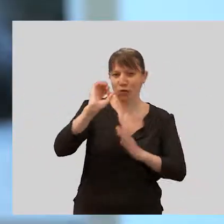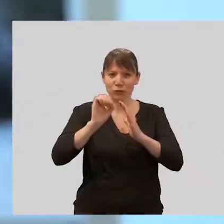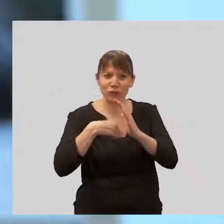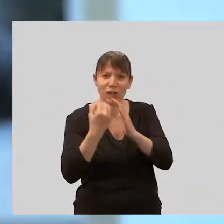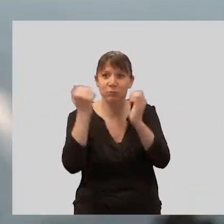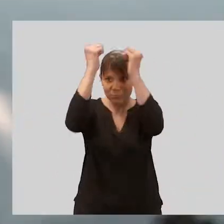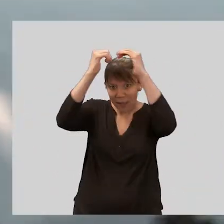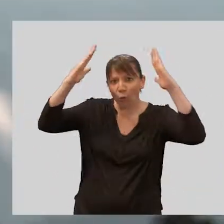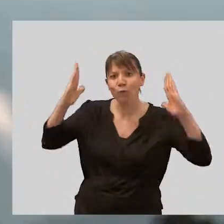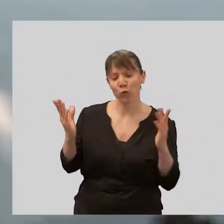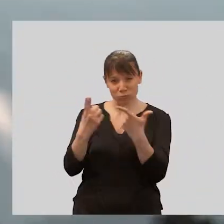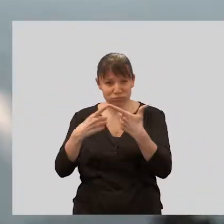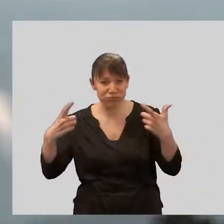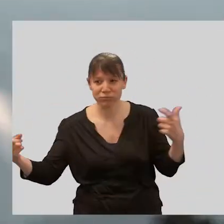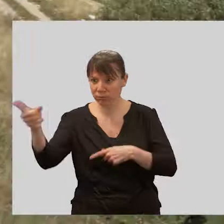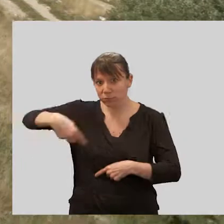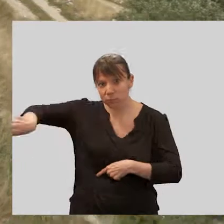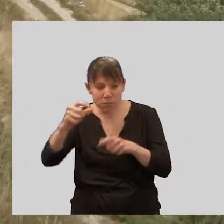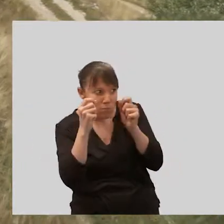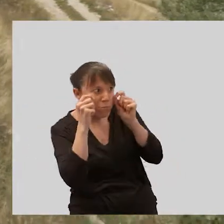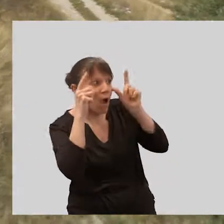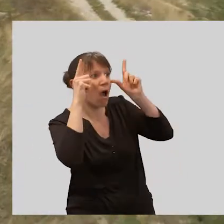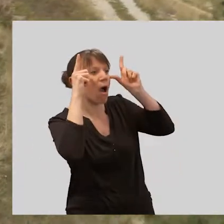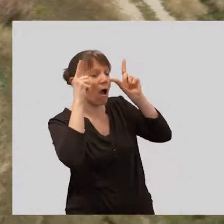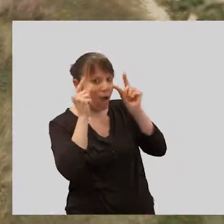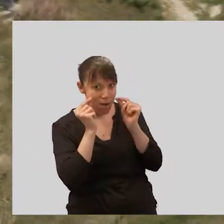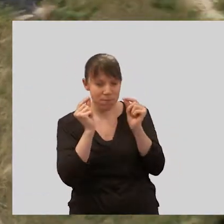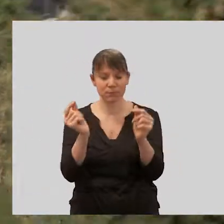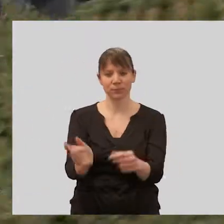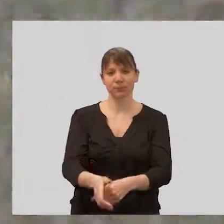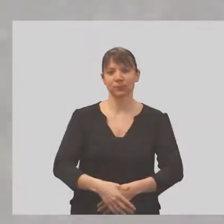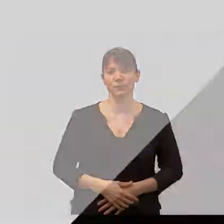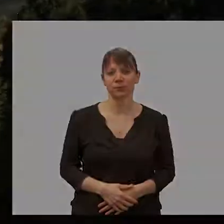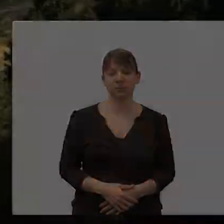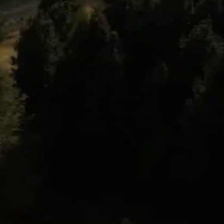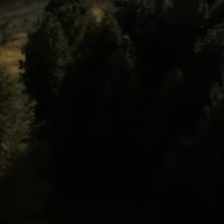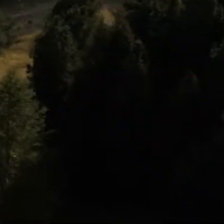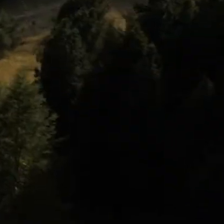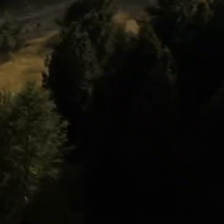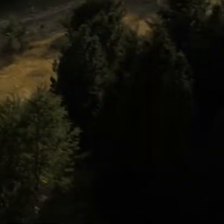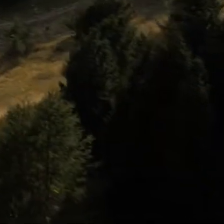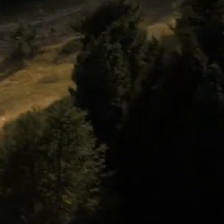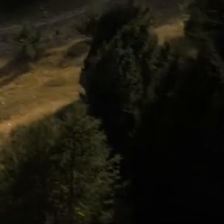la montagne, la géologie, les fleurs, les refuges, etc.